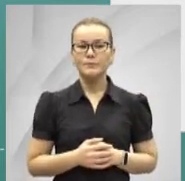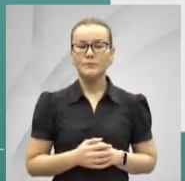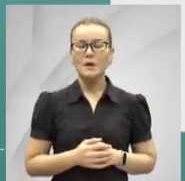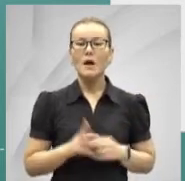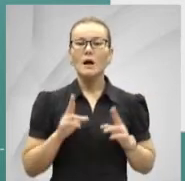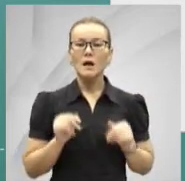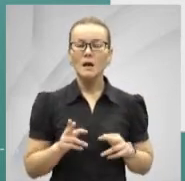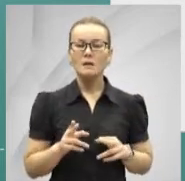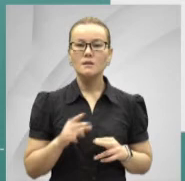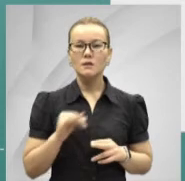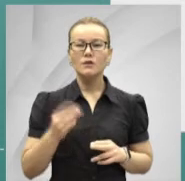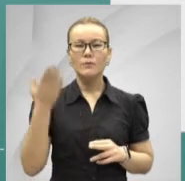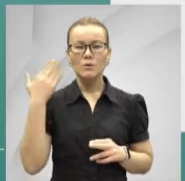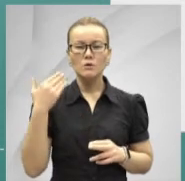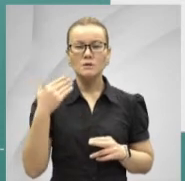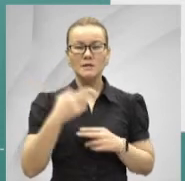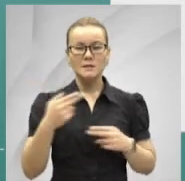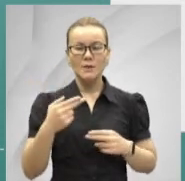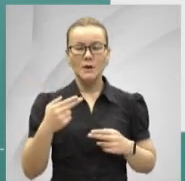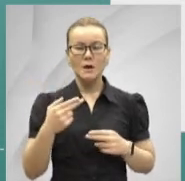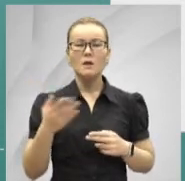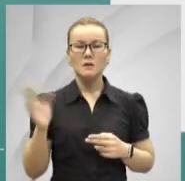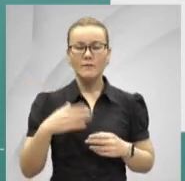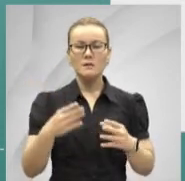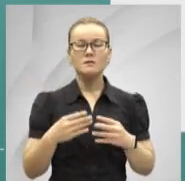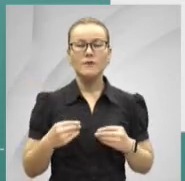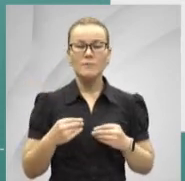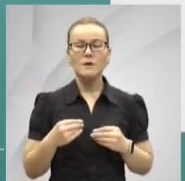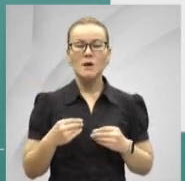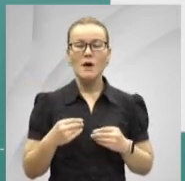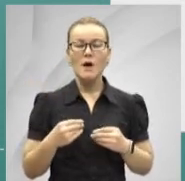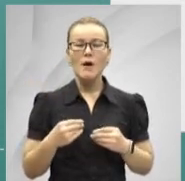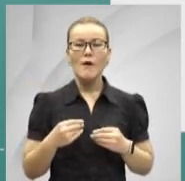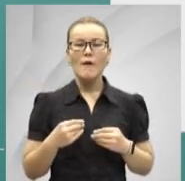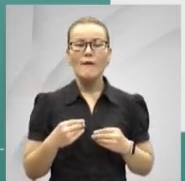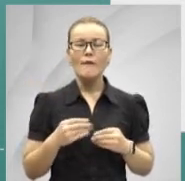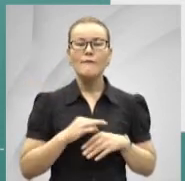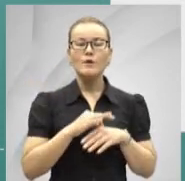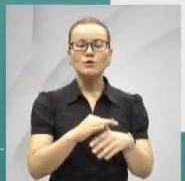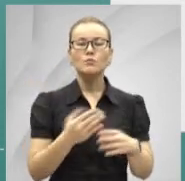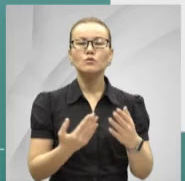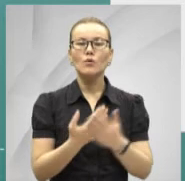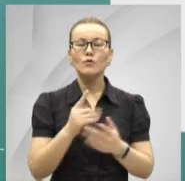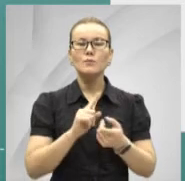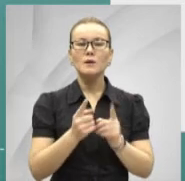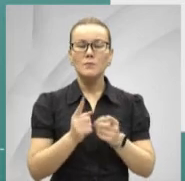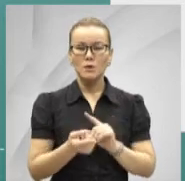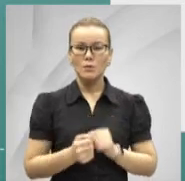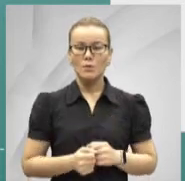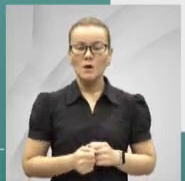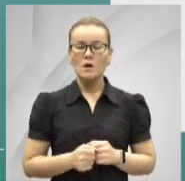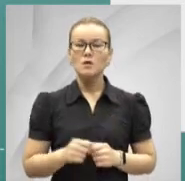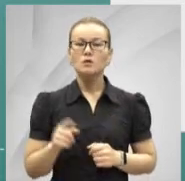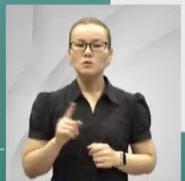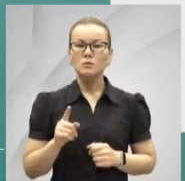Как и в прошлой теме, давайте с вами введем новую переменную, потому что если мы с